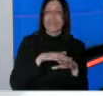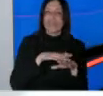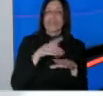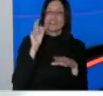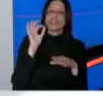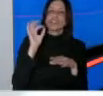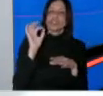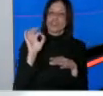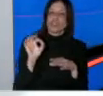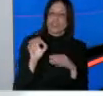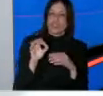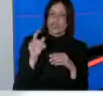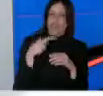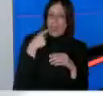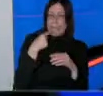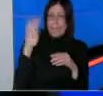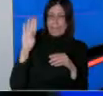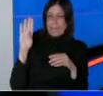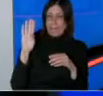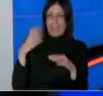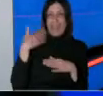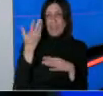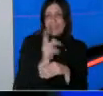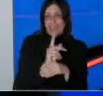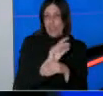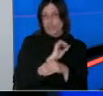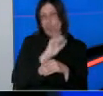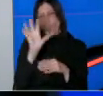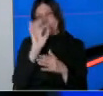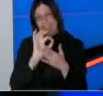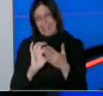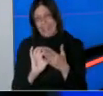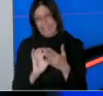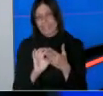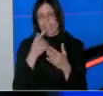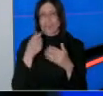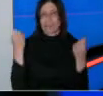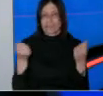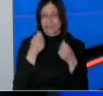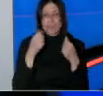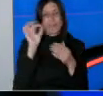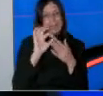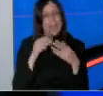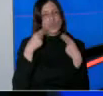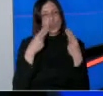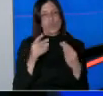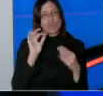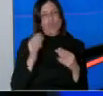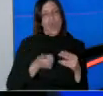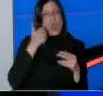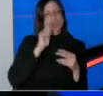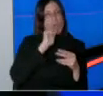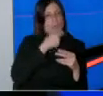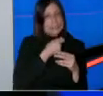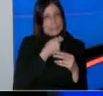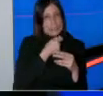אם רונן תרף יכול להראות את המכתב. יצא מכתב. יצא מכתב תגובה. אסור לנו לפרסם חלק ממנו. יצא מכתב תגובה של ראש המוסד,